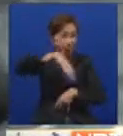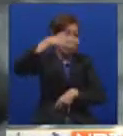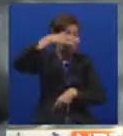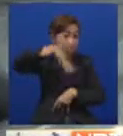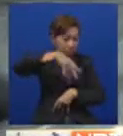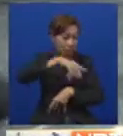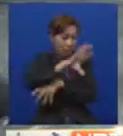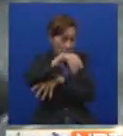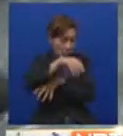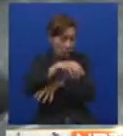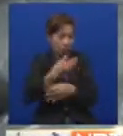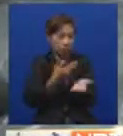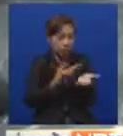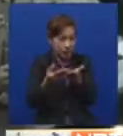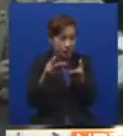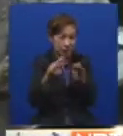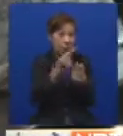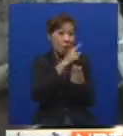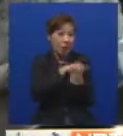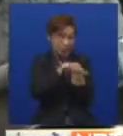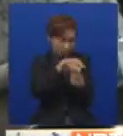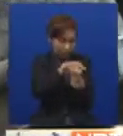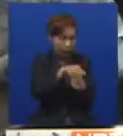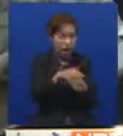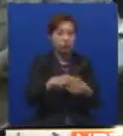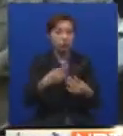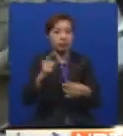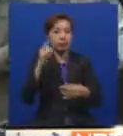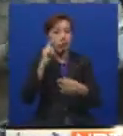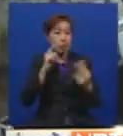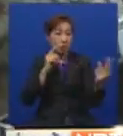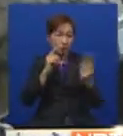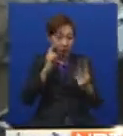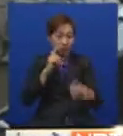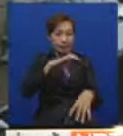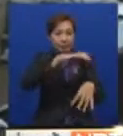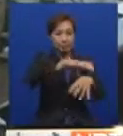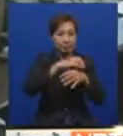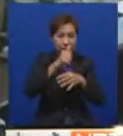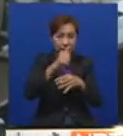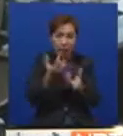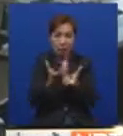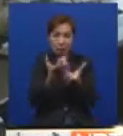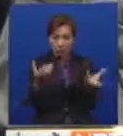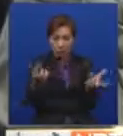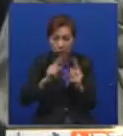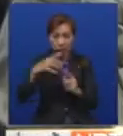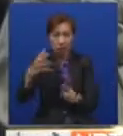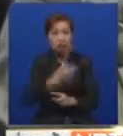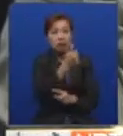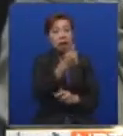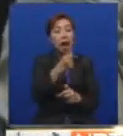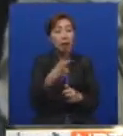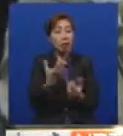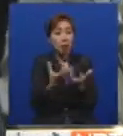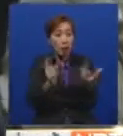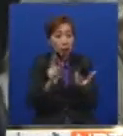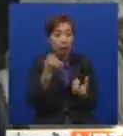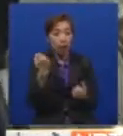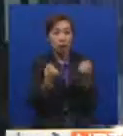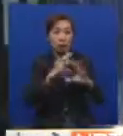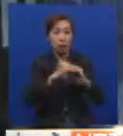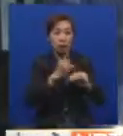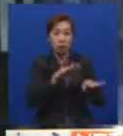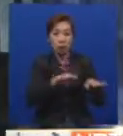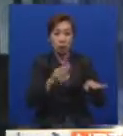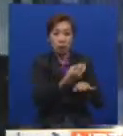เวียงใต้อำเภอปายนอกจากนี้เจ้าหน้าที่ยังได้ติดตามยึดอายัดทรัพย์สินของผู้ต้องหาประกอบไปด้วยรถยนต์ 2คันรถจักรยาน